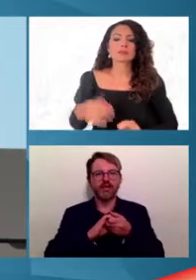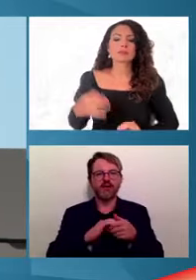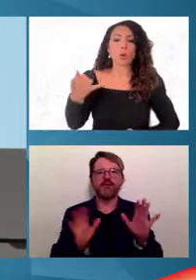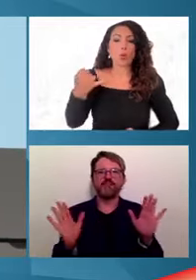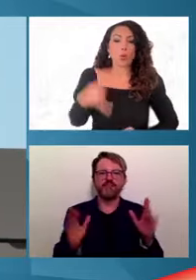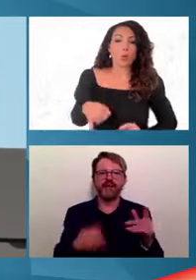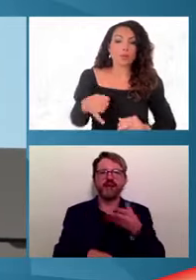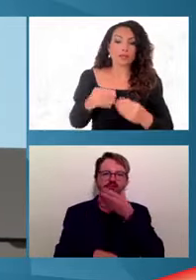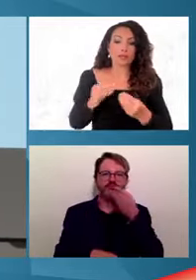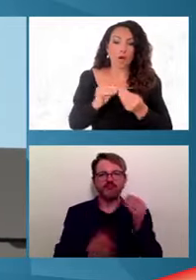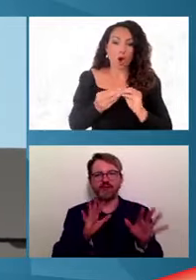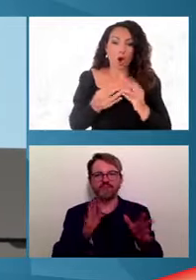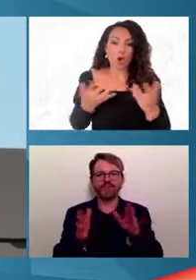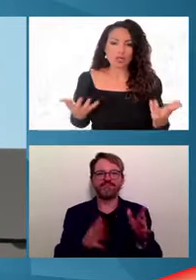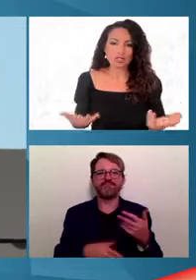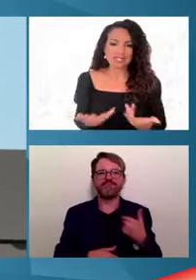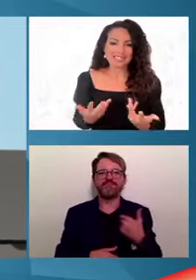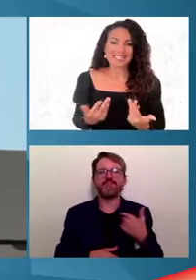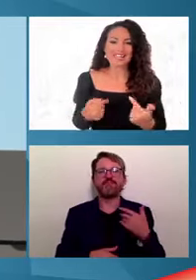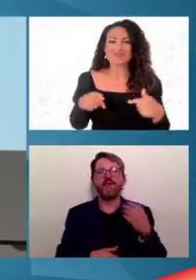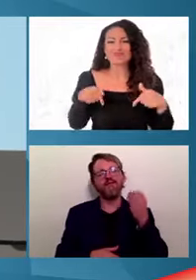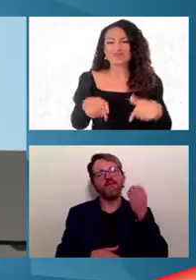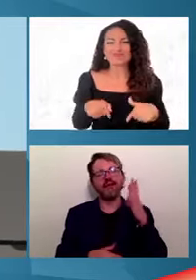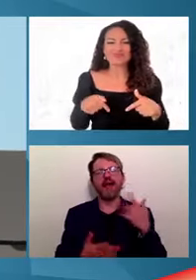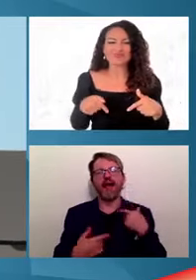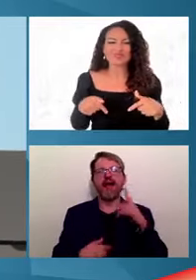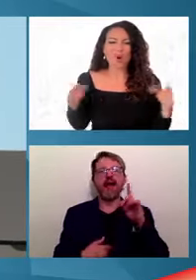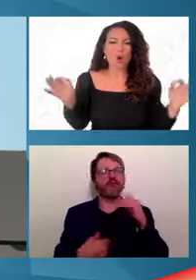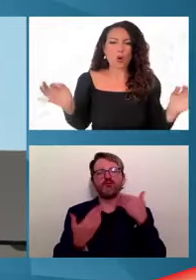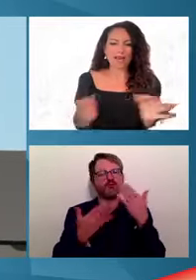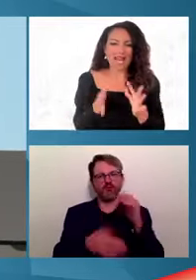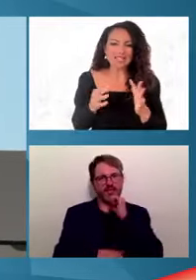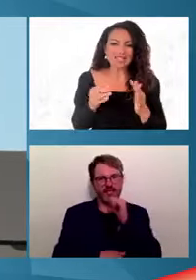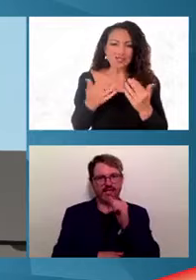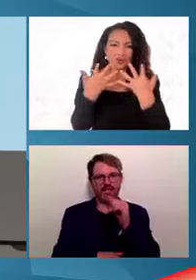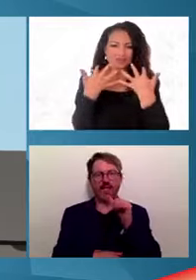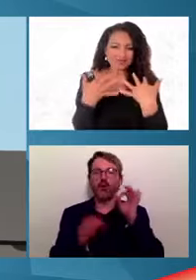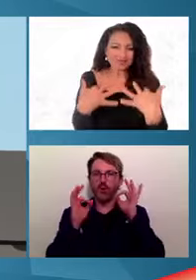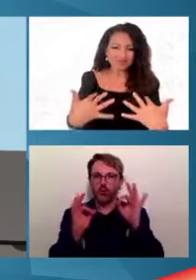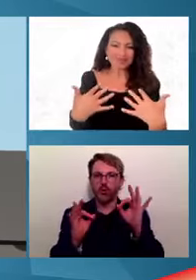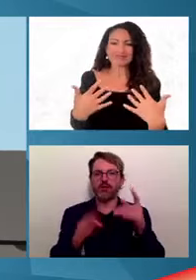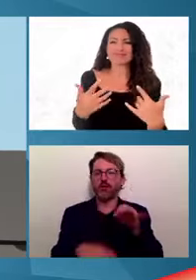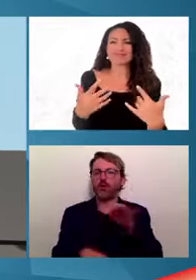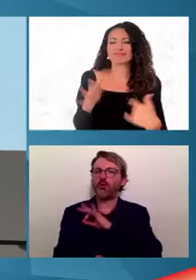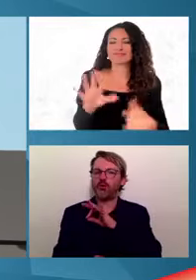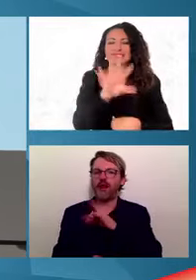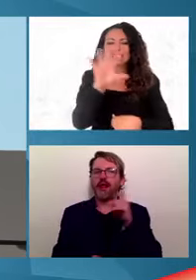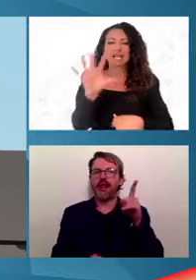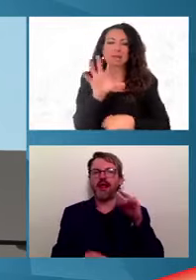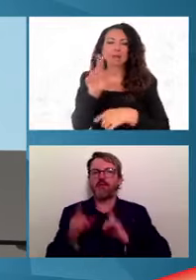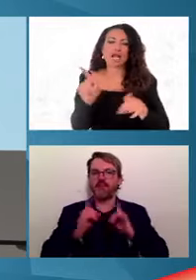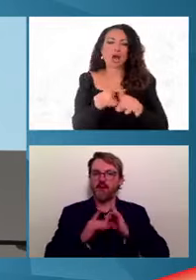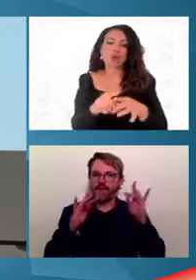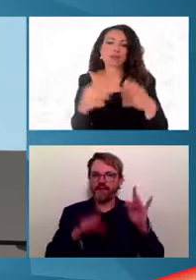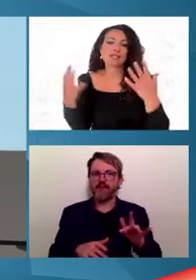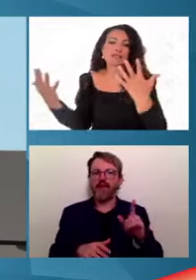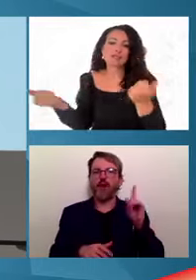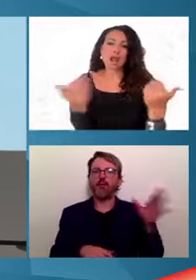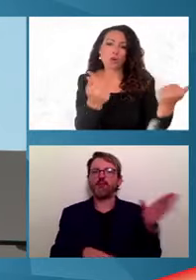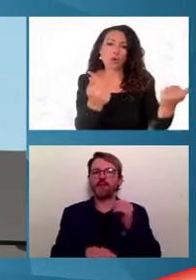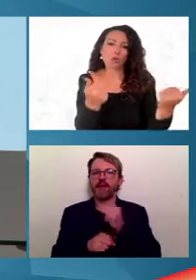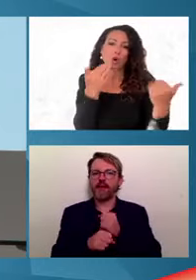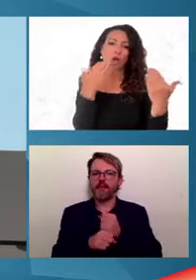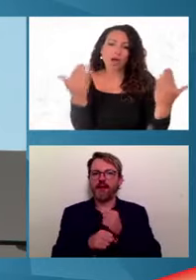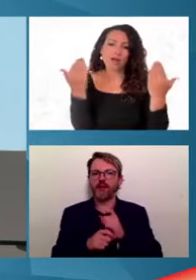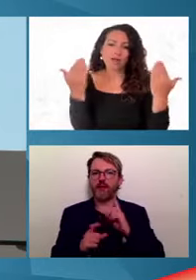fast gehabt, aber so ist es nicht. Es ist gut, dass die Kolleginnen und Kollegen motiviert sind, auch die Mitarbeiterinnen und Mitarbeiter. Wir